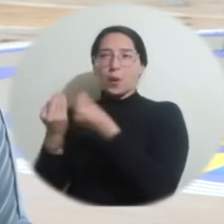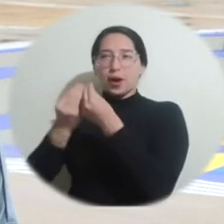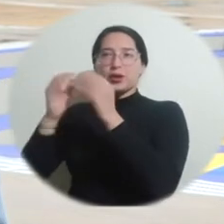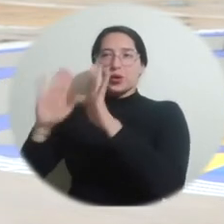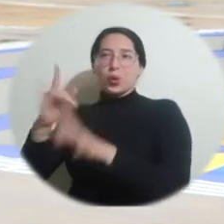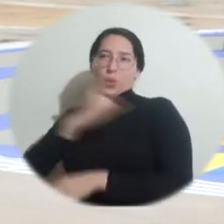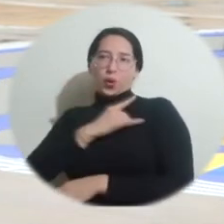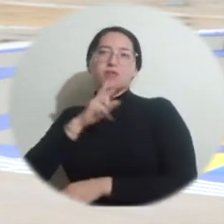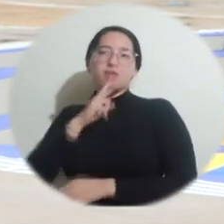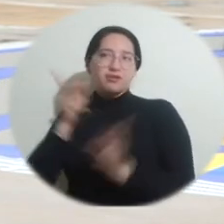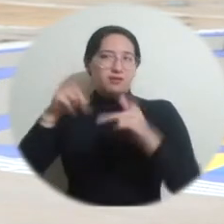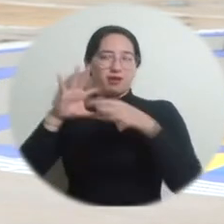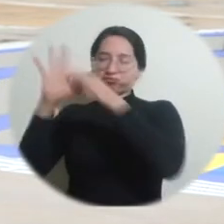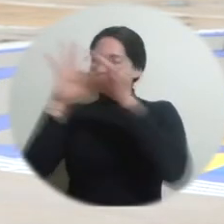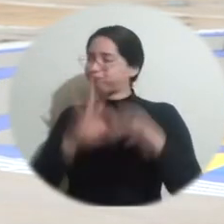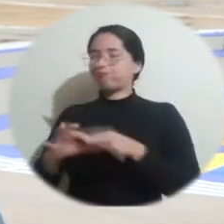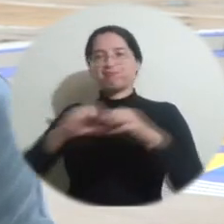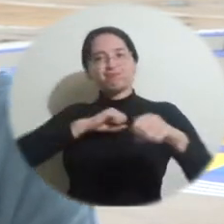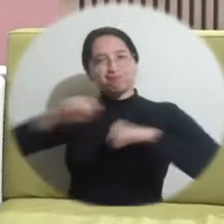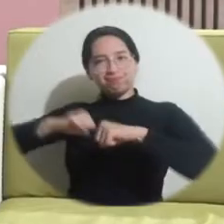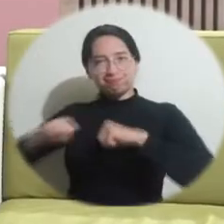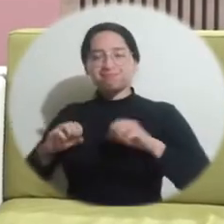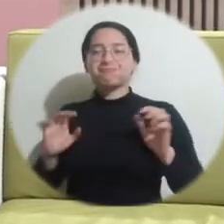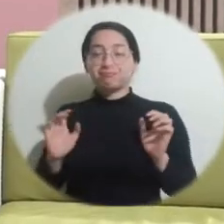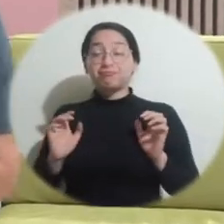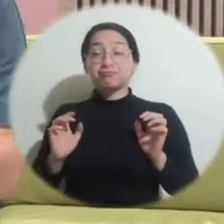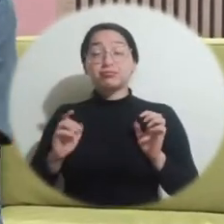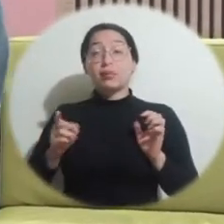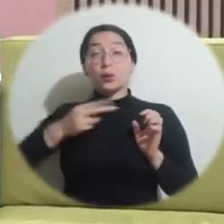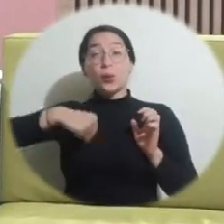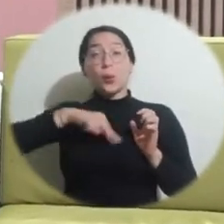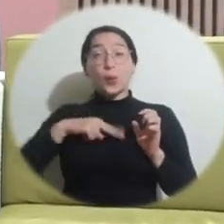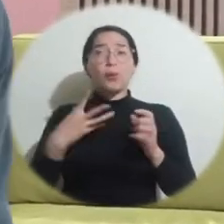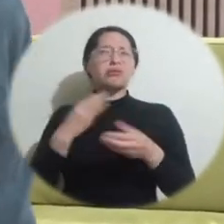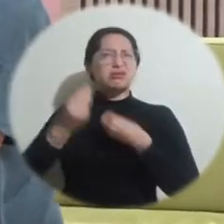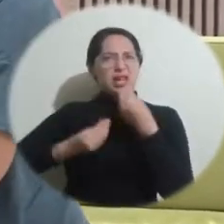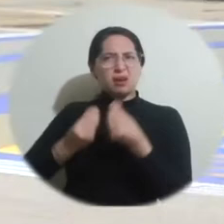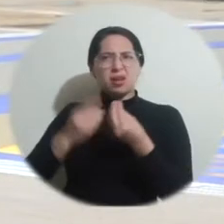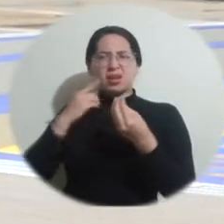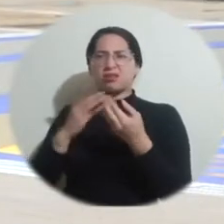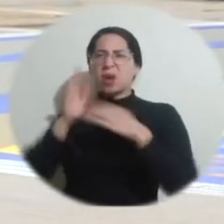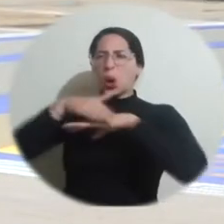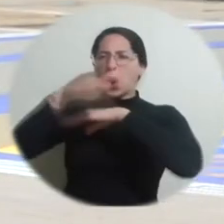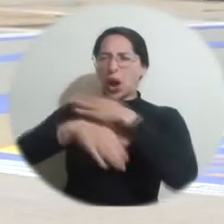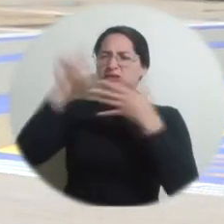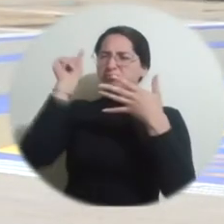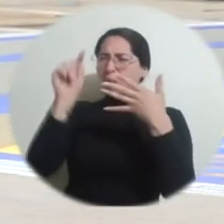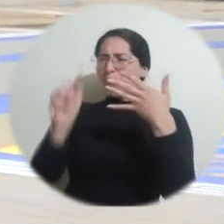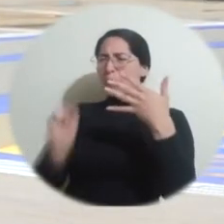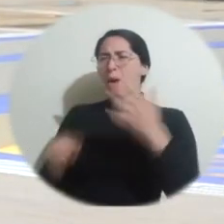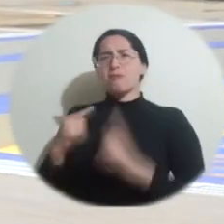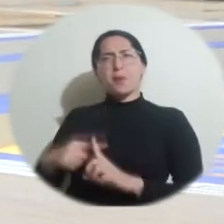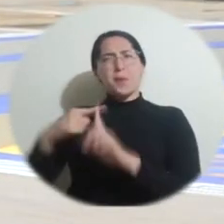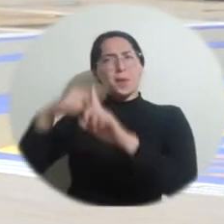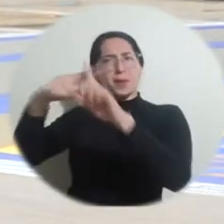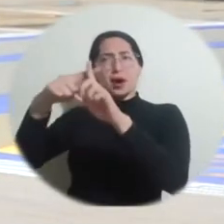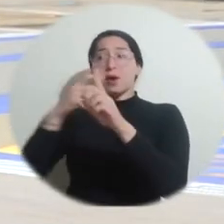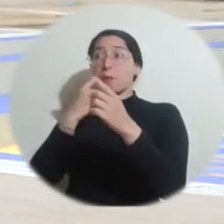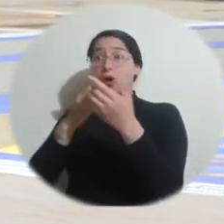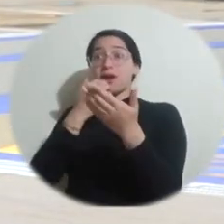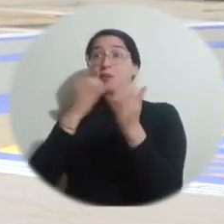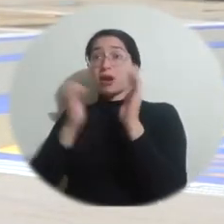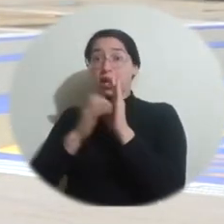con i colleghi e amici dell'Università di Roma. Abbiamo raggiunto molti risultati, con